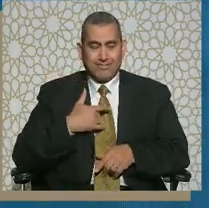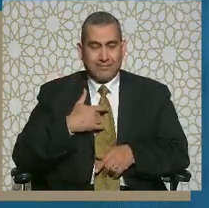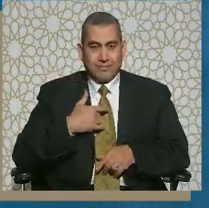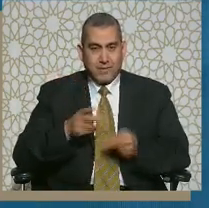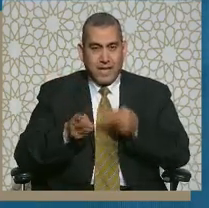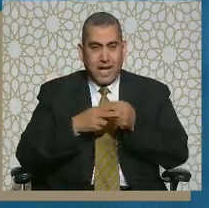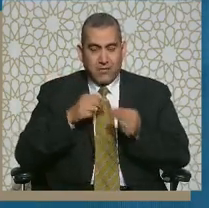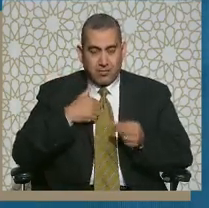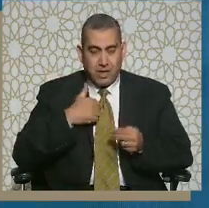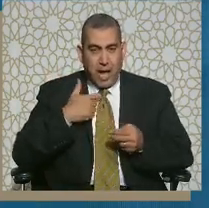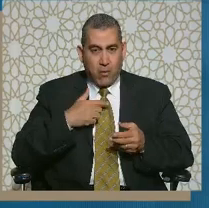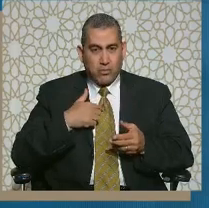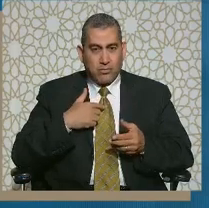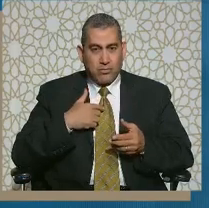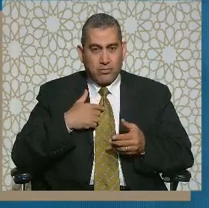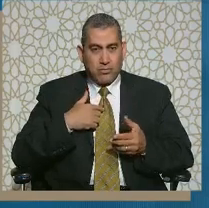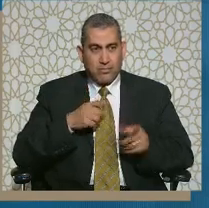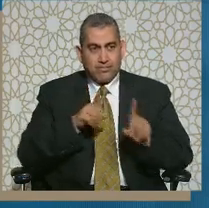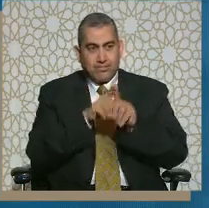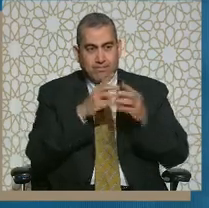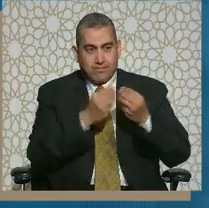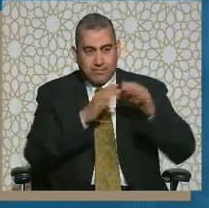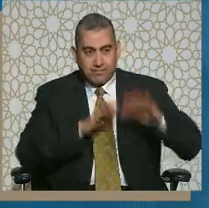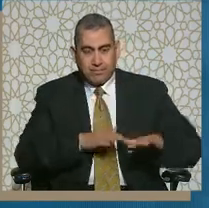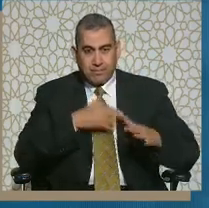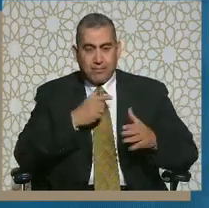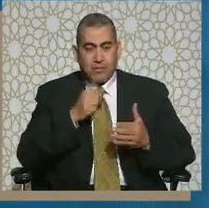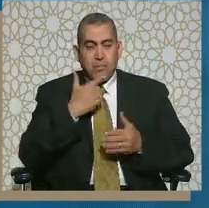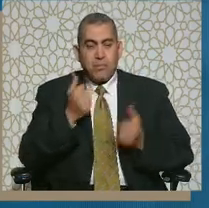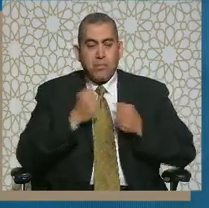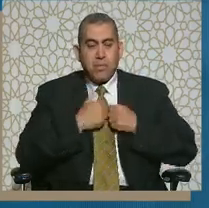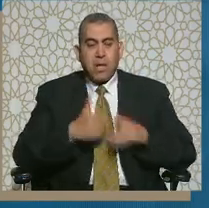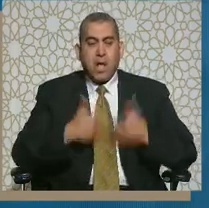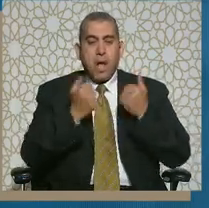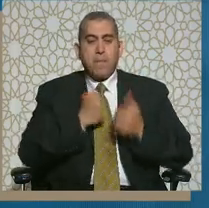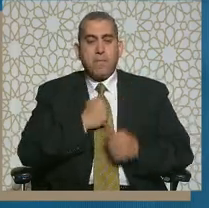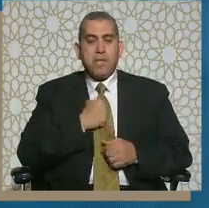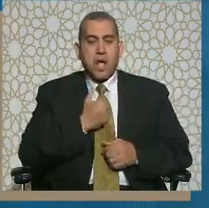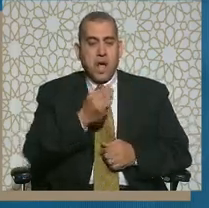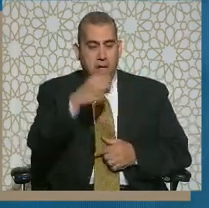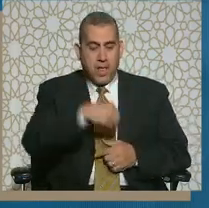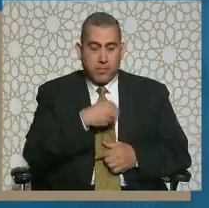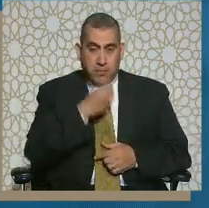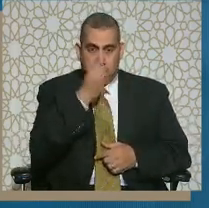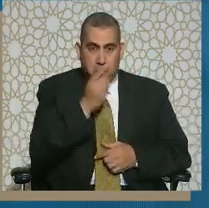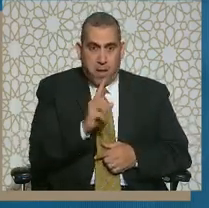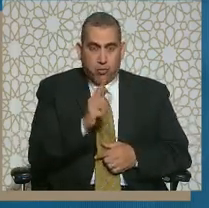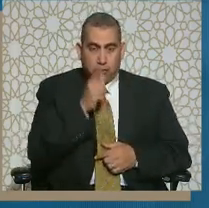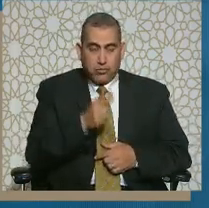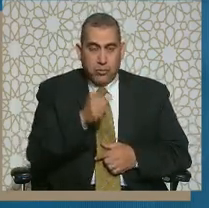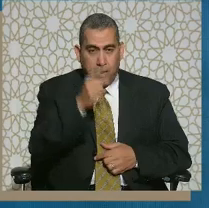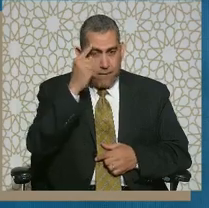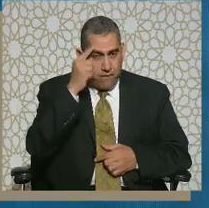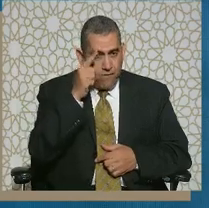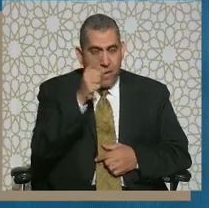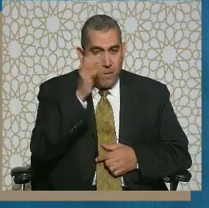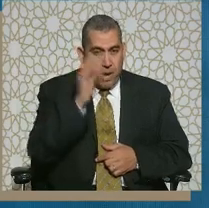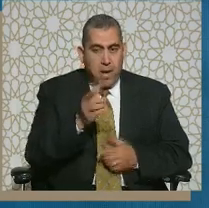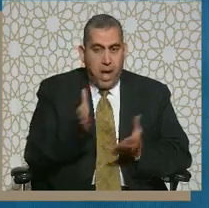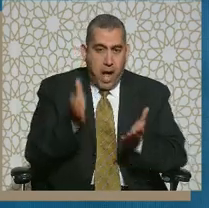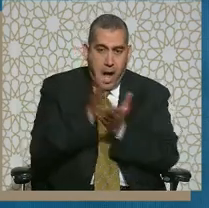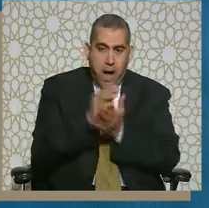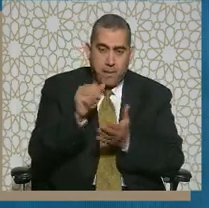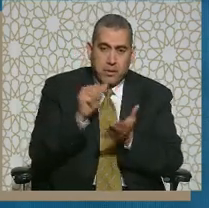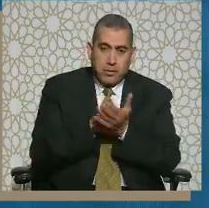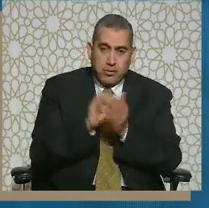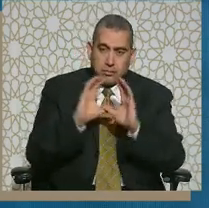تتغلب على مساله ان دوت في انتهاك لخصوصيتها فانا عايزك اولا تتفهمي ان هي من حقها ان هي